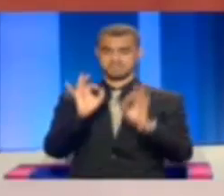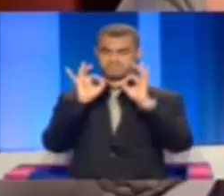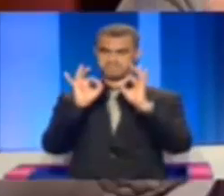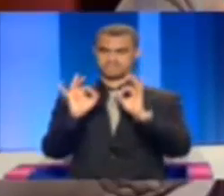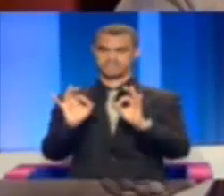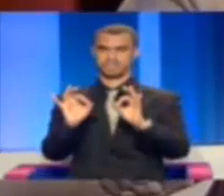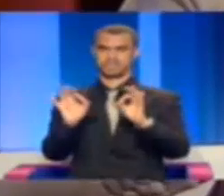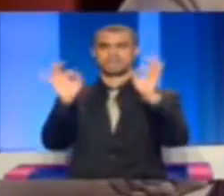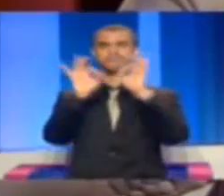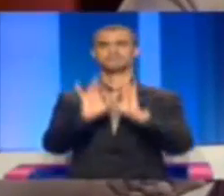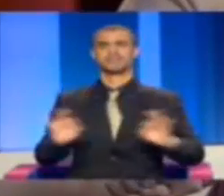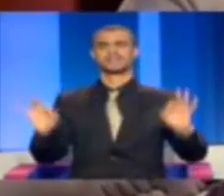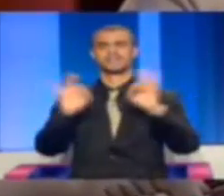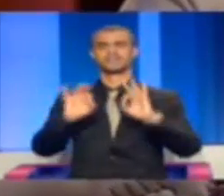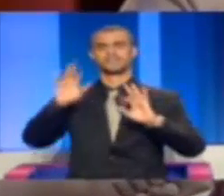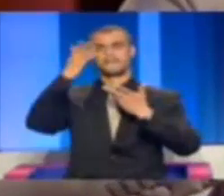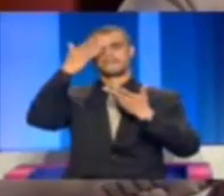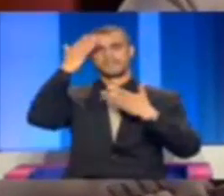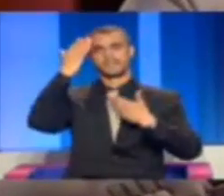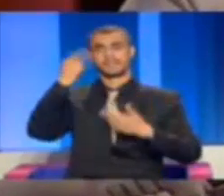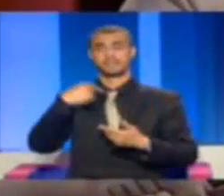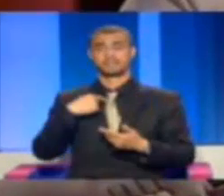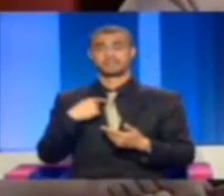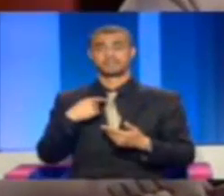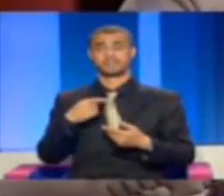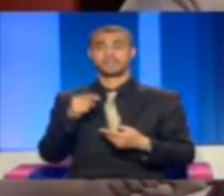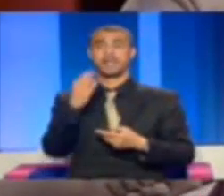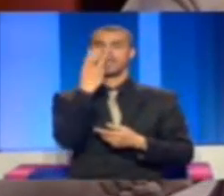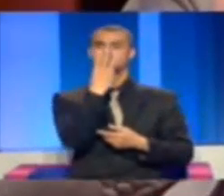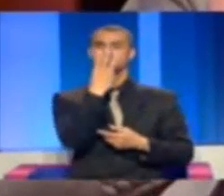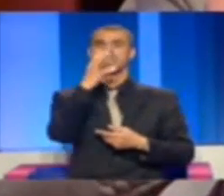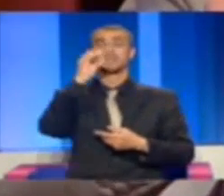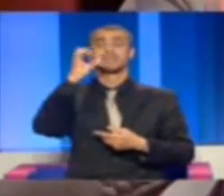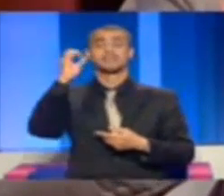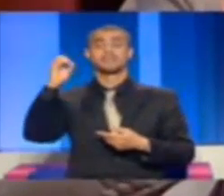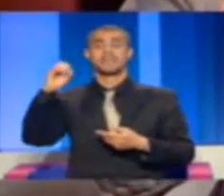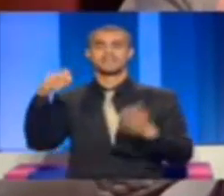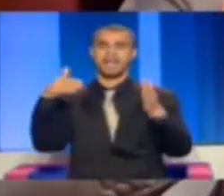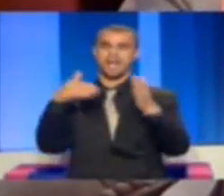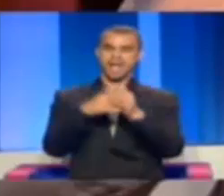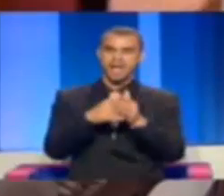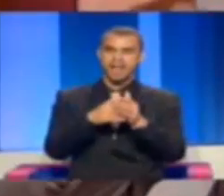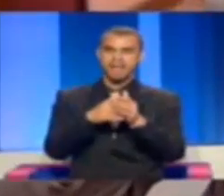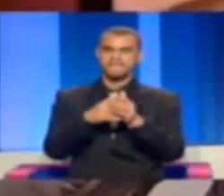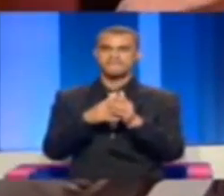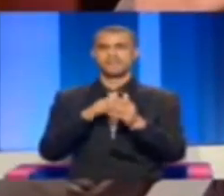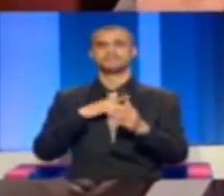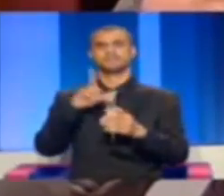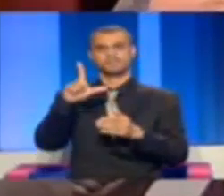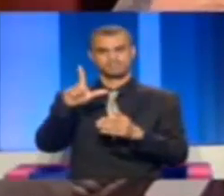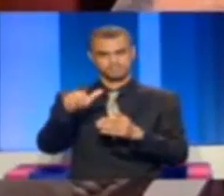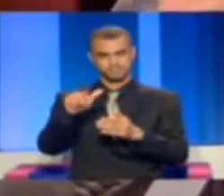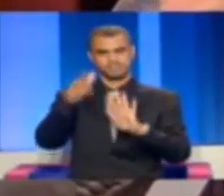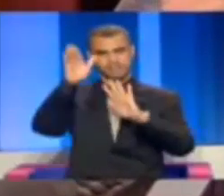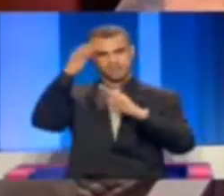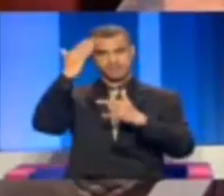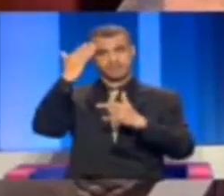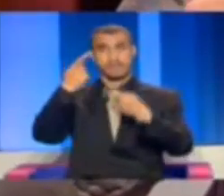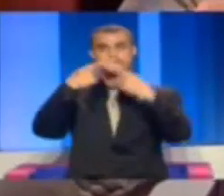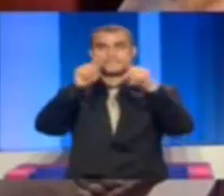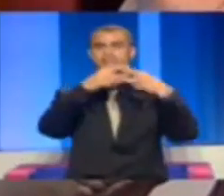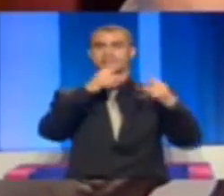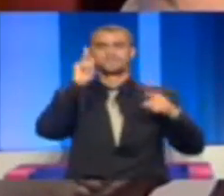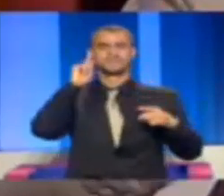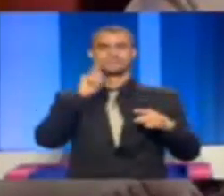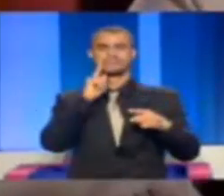الساعه كاين، انا قلت لك ما بين 200,000 300,000 مستويات مختلفه ديال الصمم، لانه كما